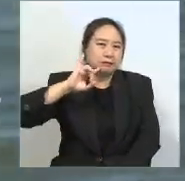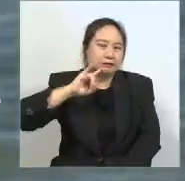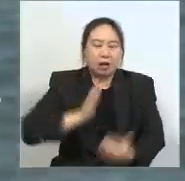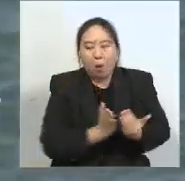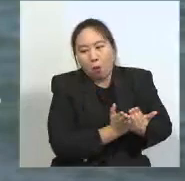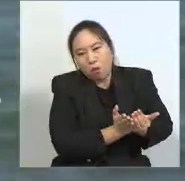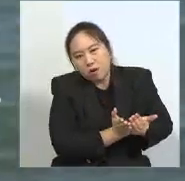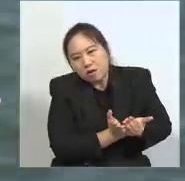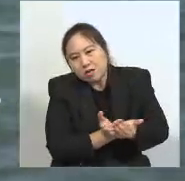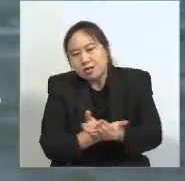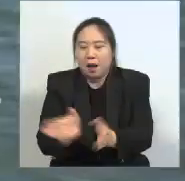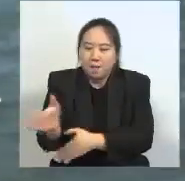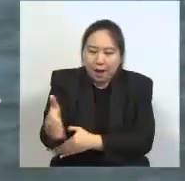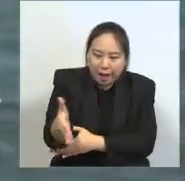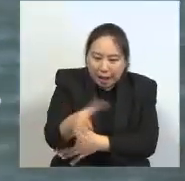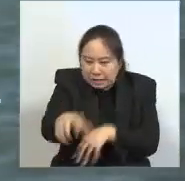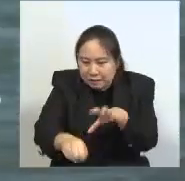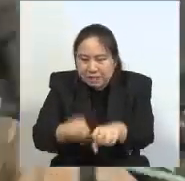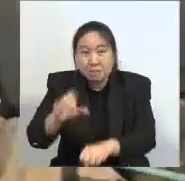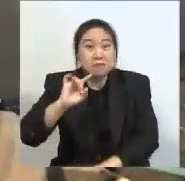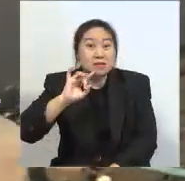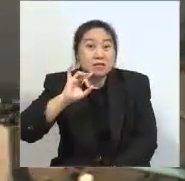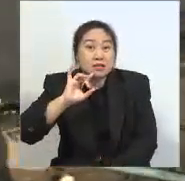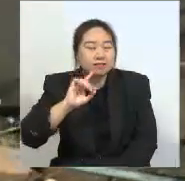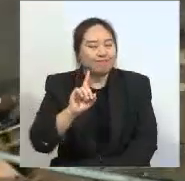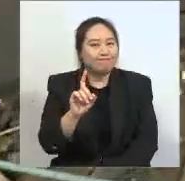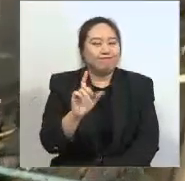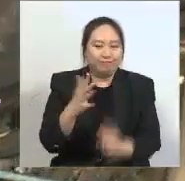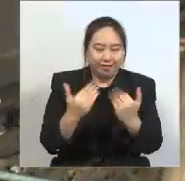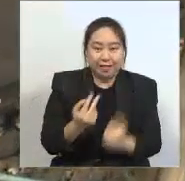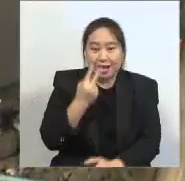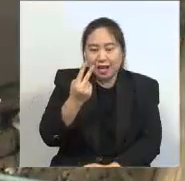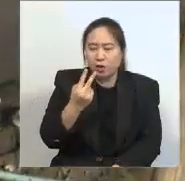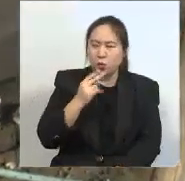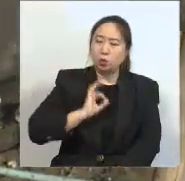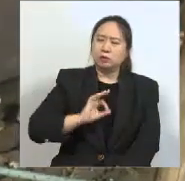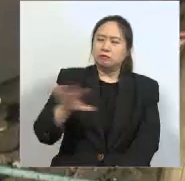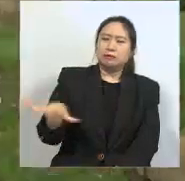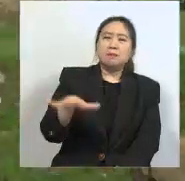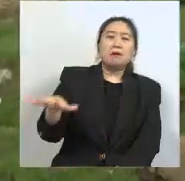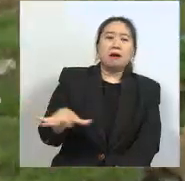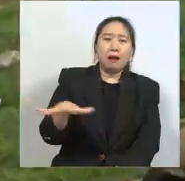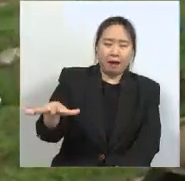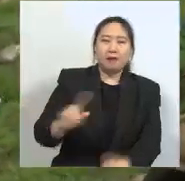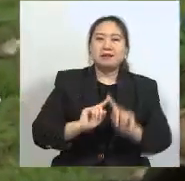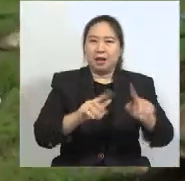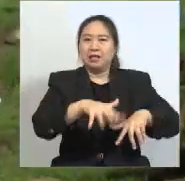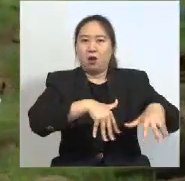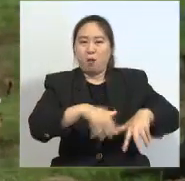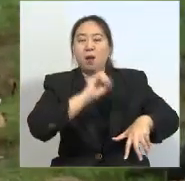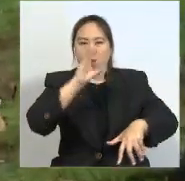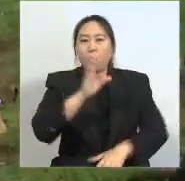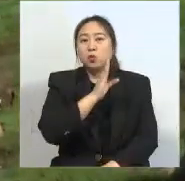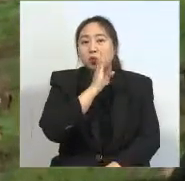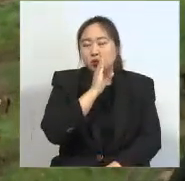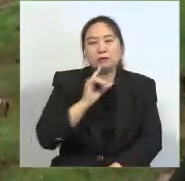ลานี่คุณผู้ชมดูนี่คือในแม่น้ำโขงนะคะคือเราเห็นภาพอยู่แบบนี้เราอาจจะมองว่ามันไม่แรงนะคะแต่ว่าคนในพื้นที่บอกว่าถ้าฝืนออ